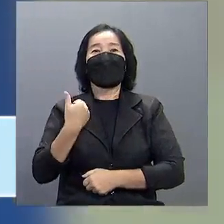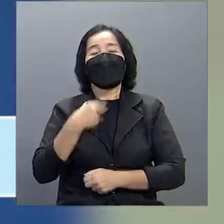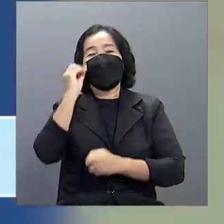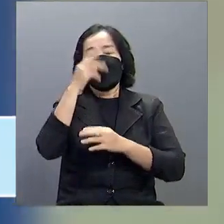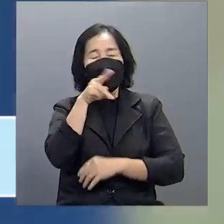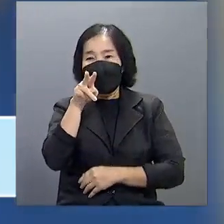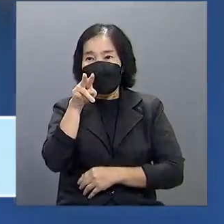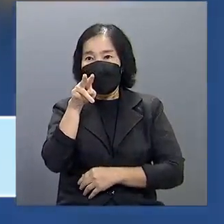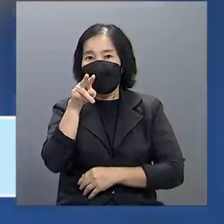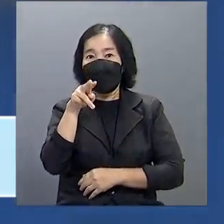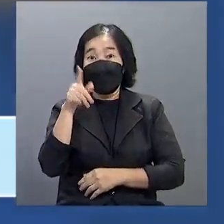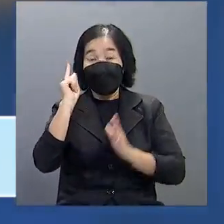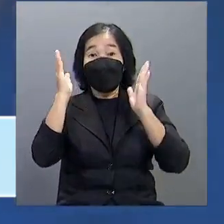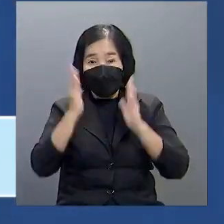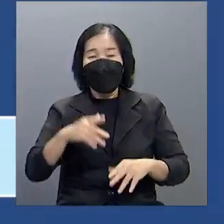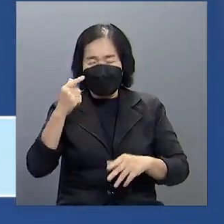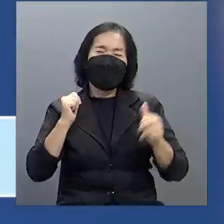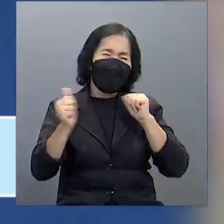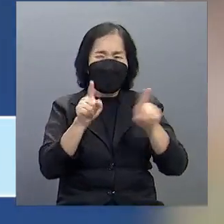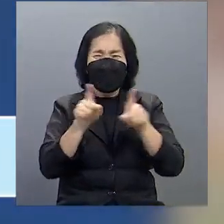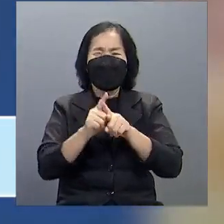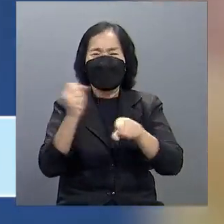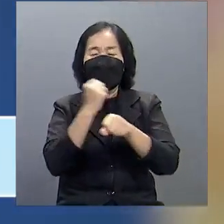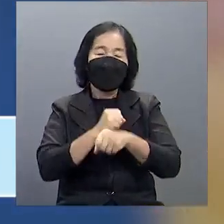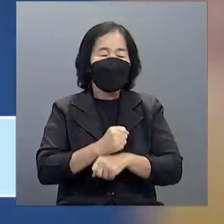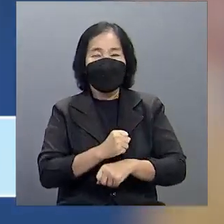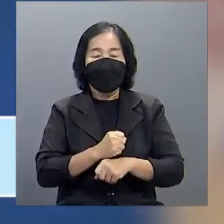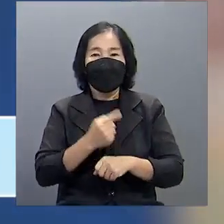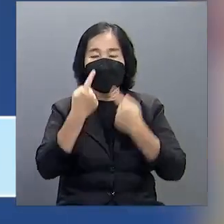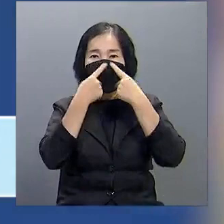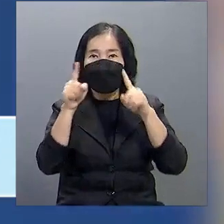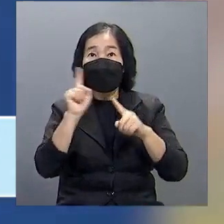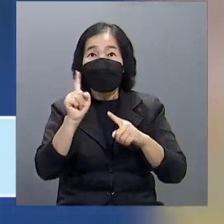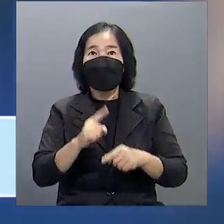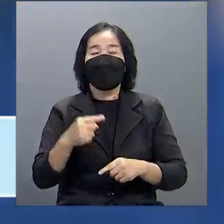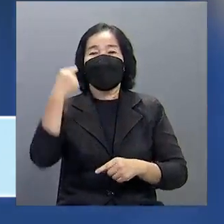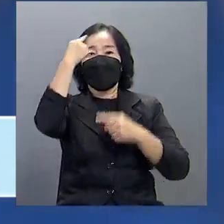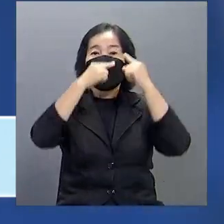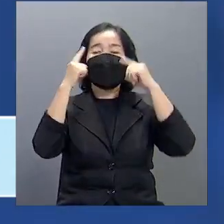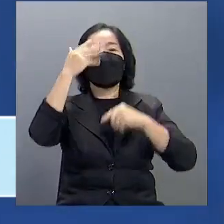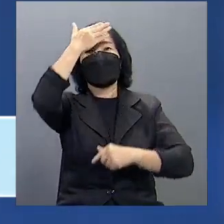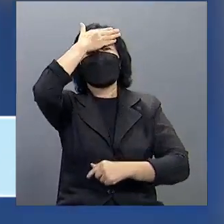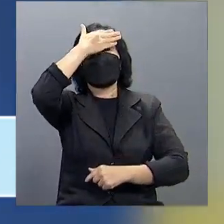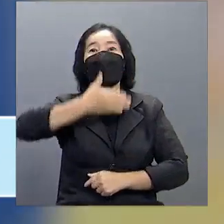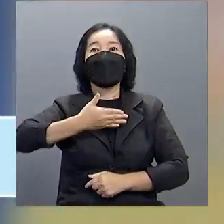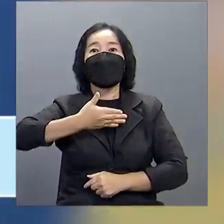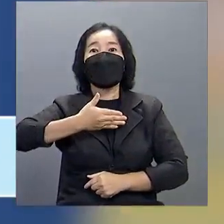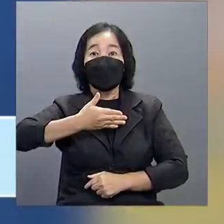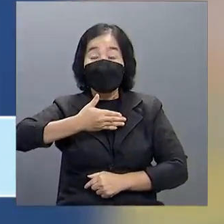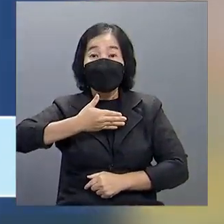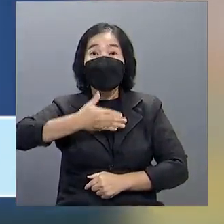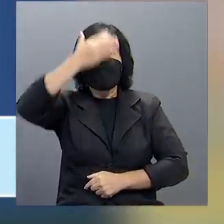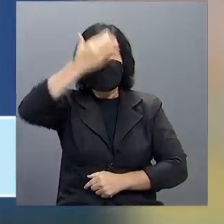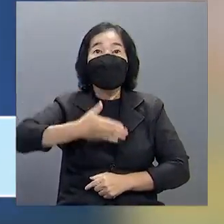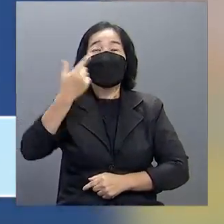คือซ้อมอยู่ปกติแหละแต่ที่มันดึงดูดความสนใจครูหนึ่งเห็นไหมคือสีหน้าเนี่ยคือนิ่งมากเพราะว่าน้องต้องโฟกัสและตั้งใ